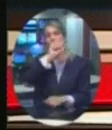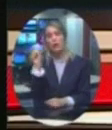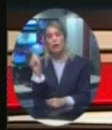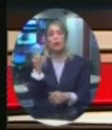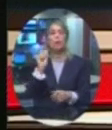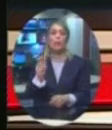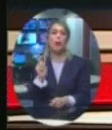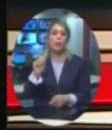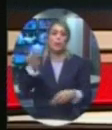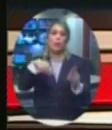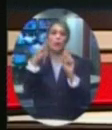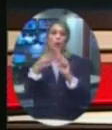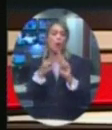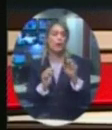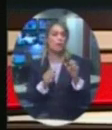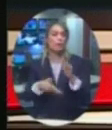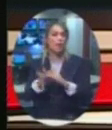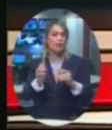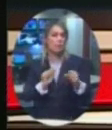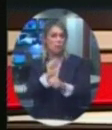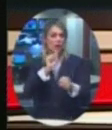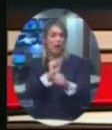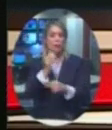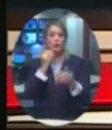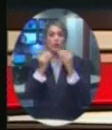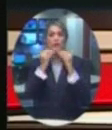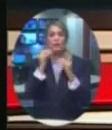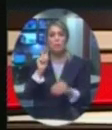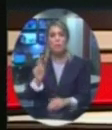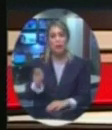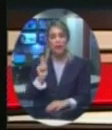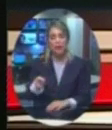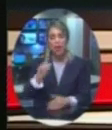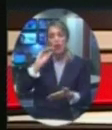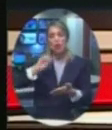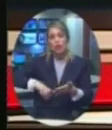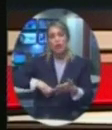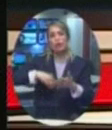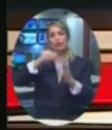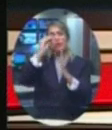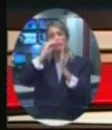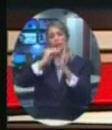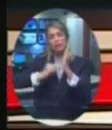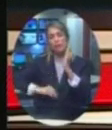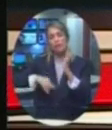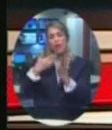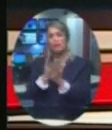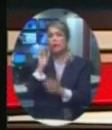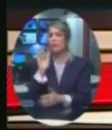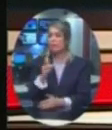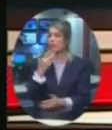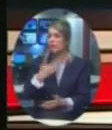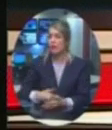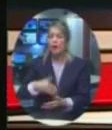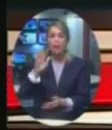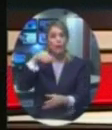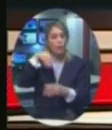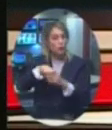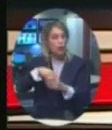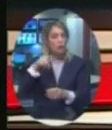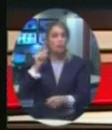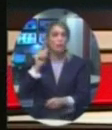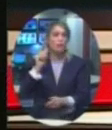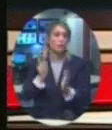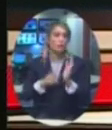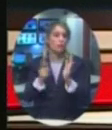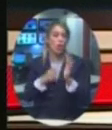יצאה במחאה מישיבת המליאה לאחר שזו אישרה שורה של הצעות אנטי-ישראליות, ובהן הקריאה לשחרר את מרואן